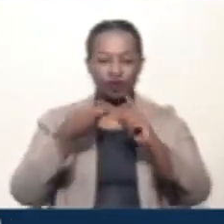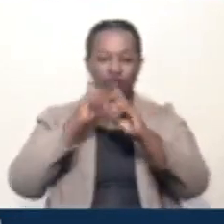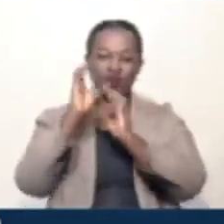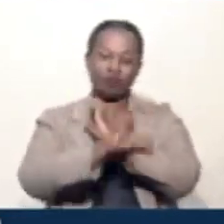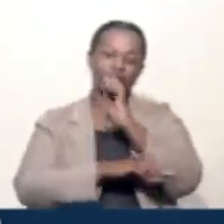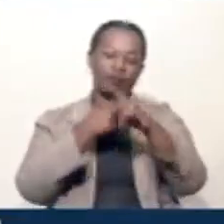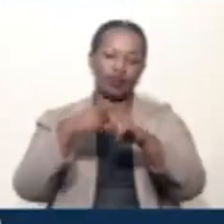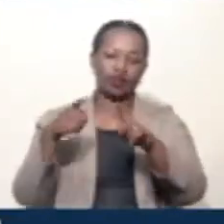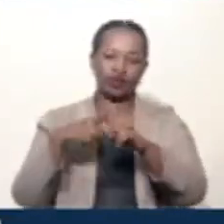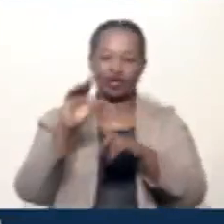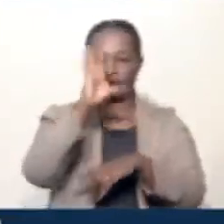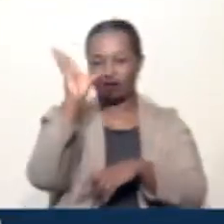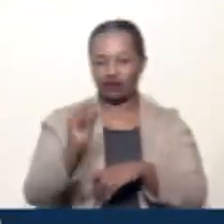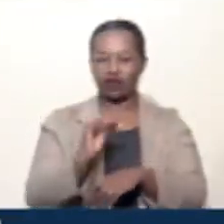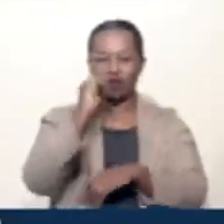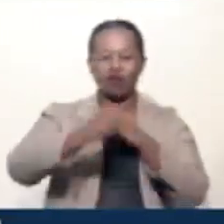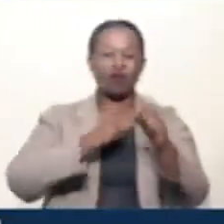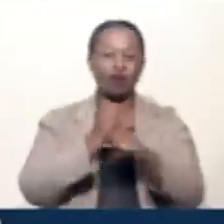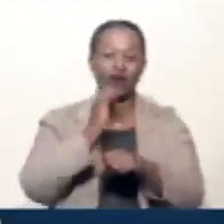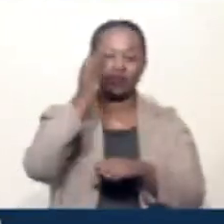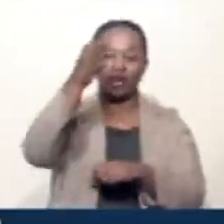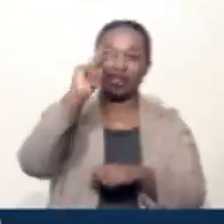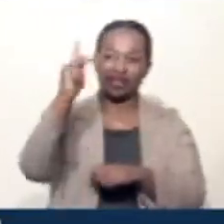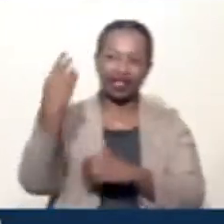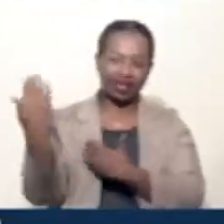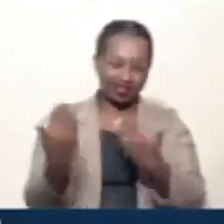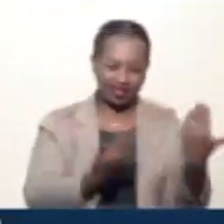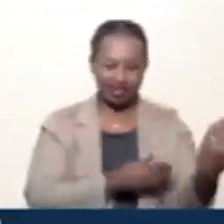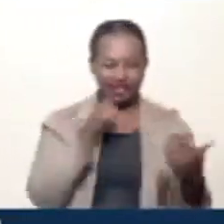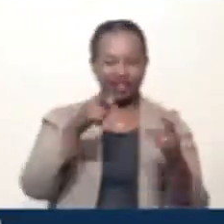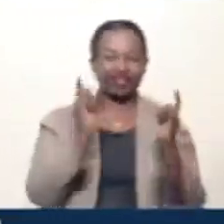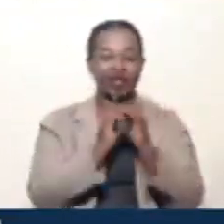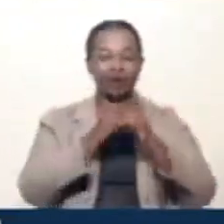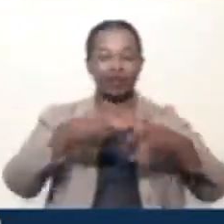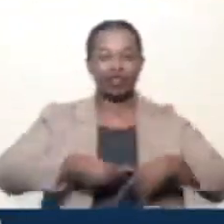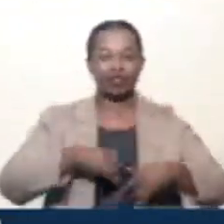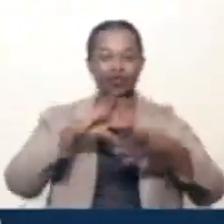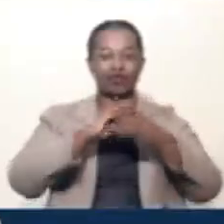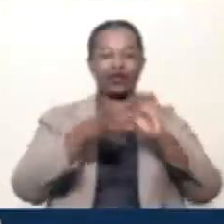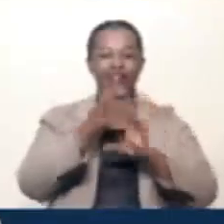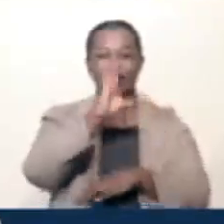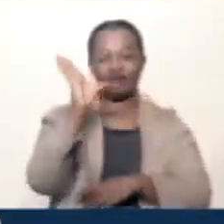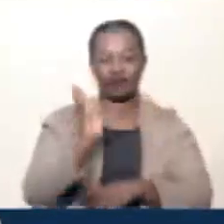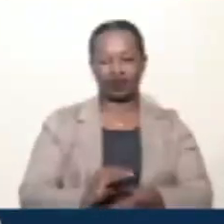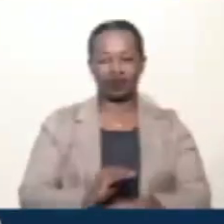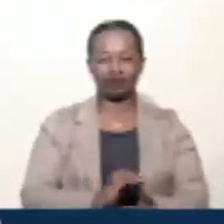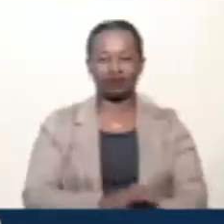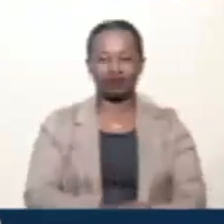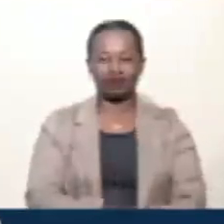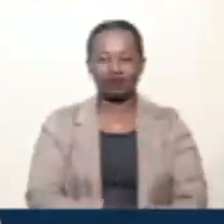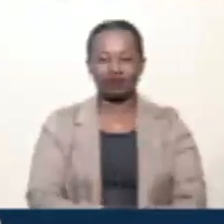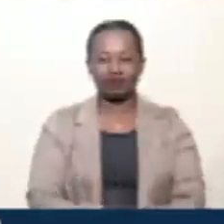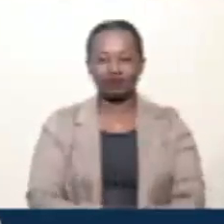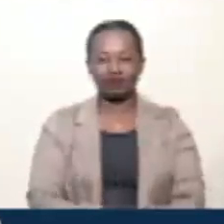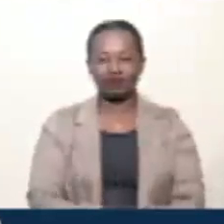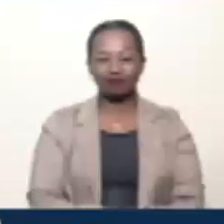bya Afrika umwaka utaha igihugu cya Kenya nicyo kizakira iyi nama ya Youth Connect Africa Kwizera John Patrick i